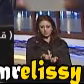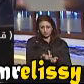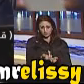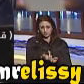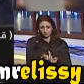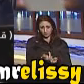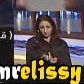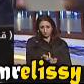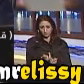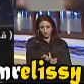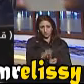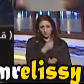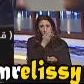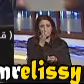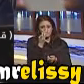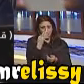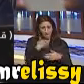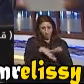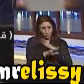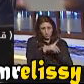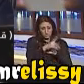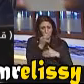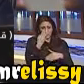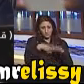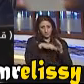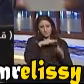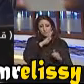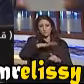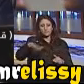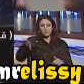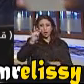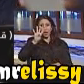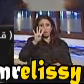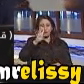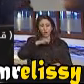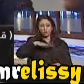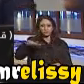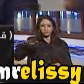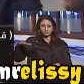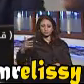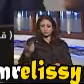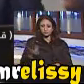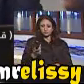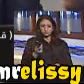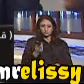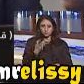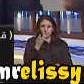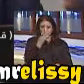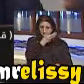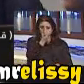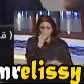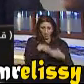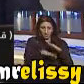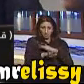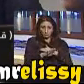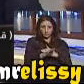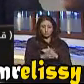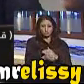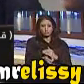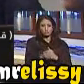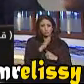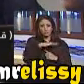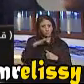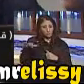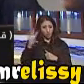لو ما كنتش يوم بينخطب. انت متجوز؟ عندي اربع اولاد حضرتك، وانا وزمايلي كلنا كده. استنى بس، انت متجوز؟ ايوه يا